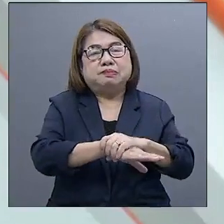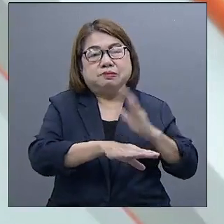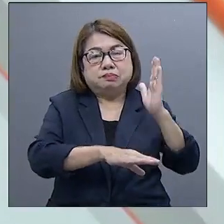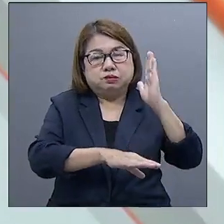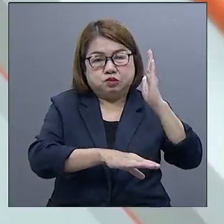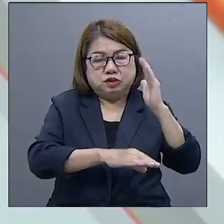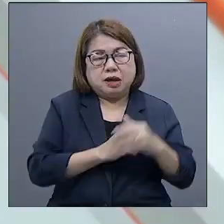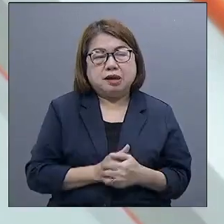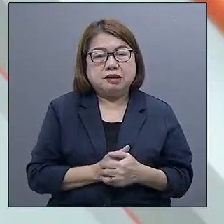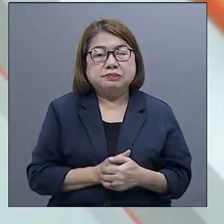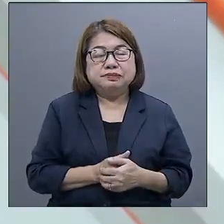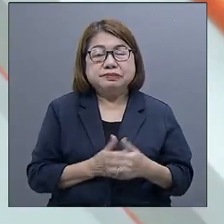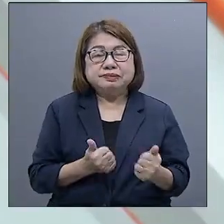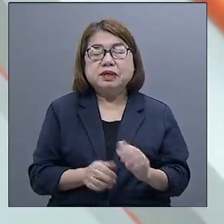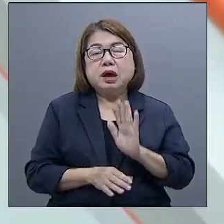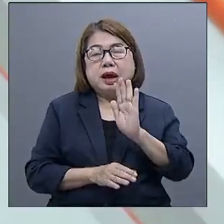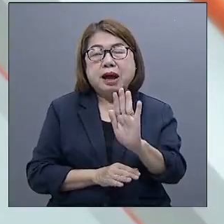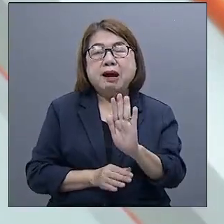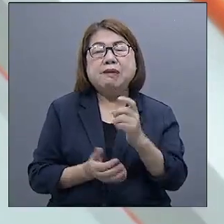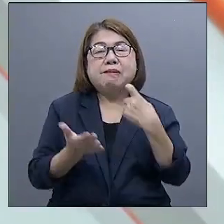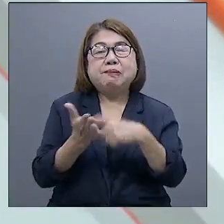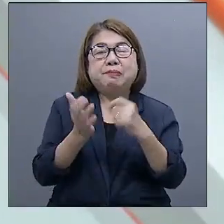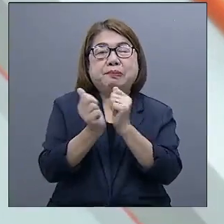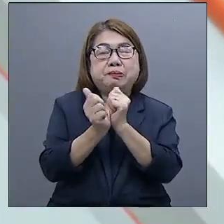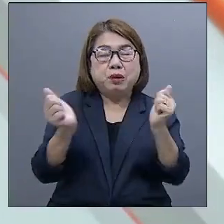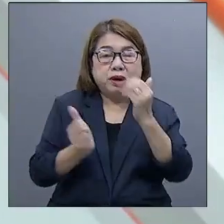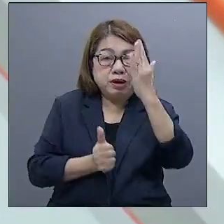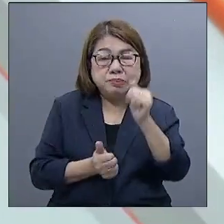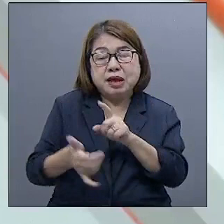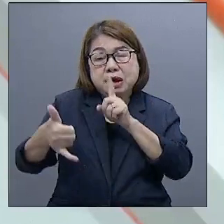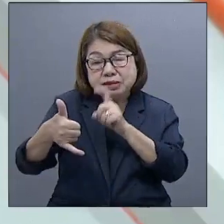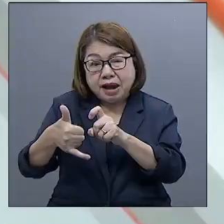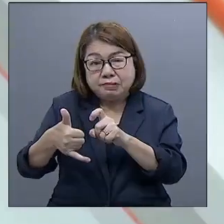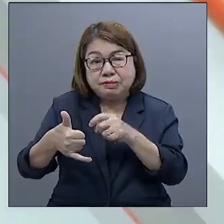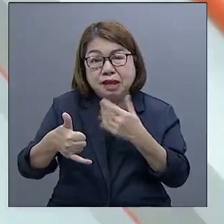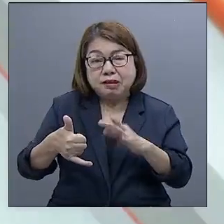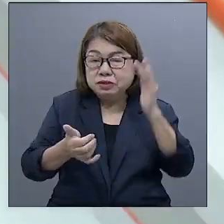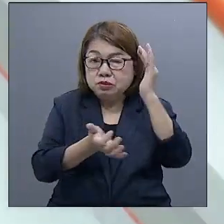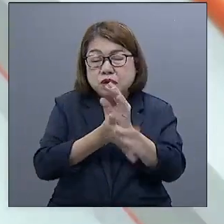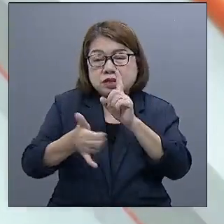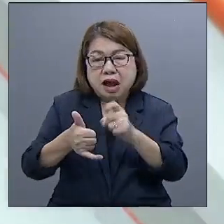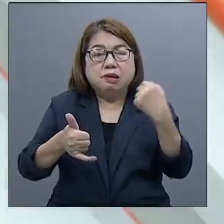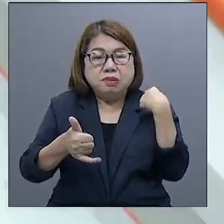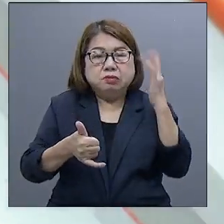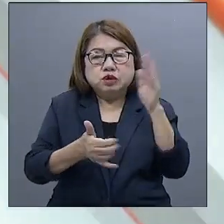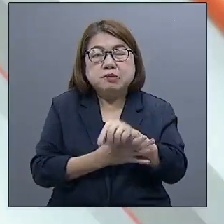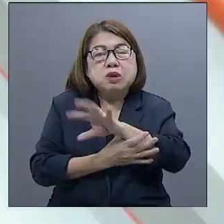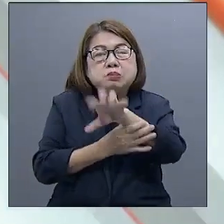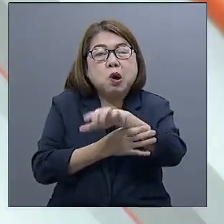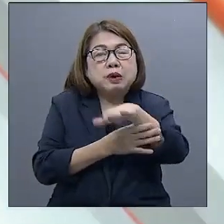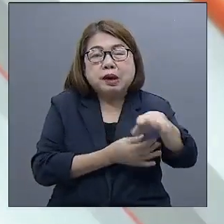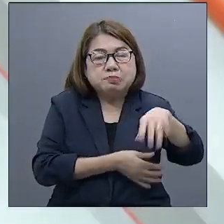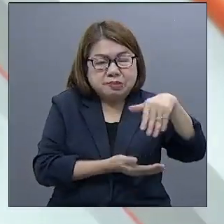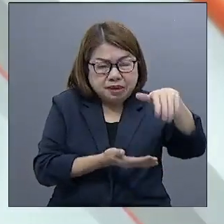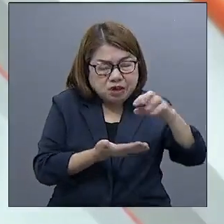พร้อมกับคัดค้านการประกันตัวเนื่องจากว่าในการสืบสวนสอบสวนไปเพราะว่าชายคนนี้ยังหลอกเด็กอีกหลายคนให้เสร็จยาแล้วก็ให้